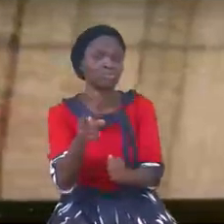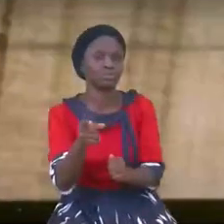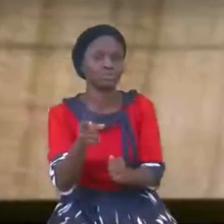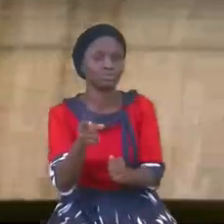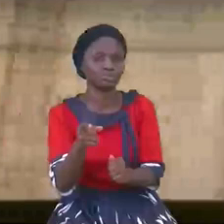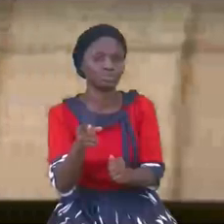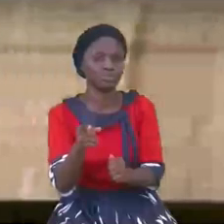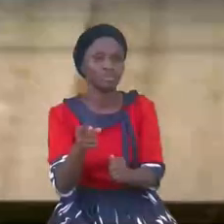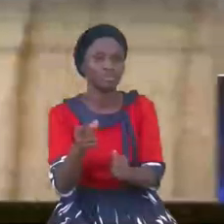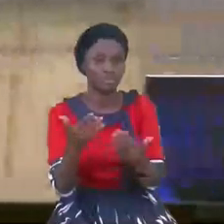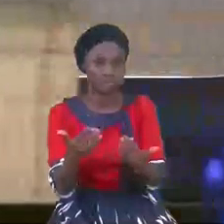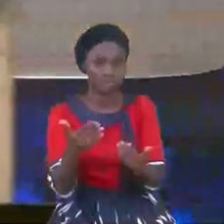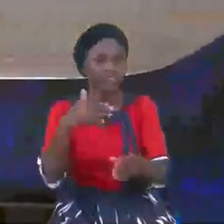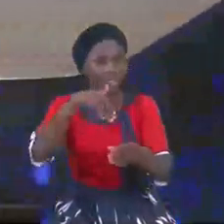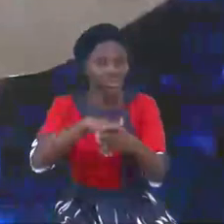Allons aux Romains.